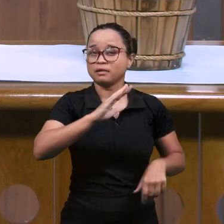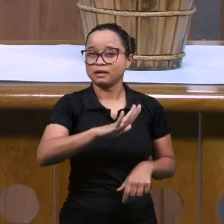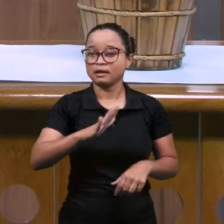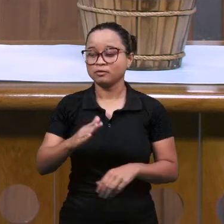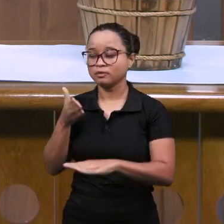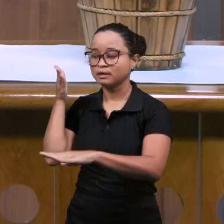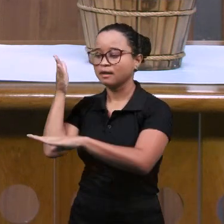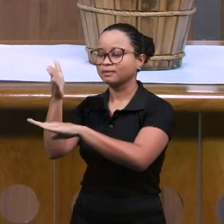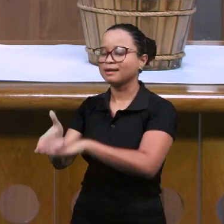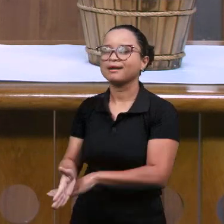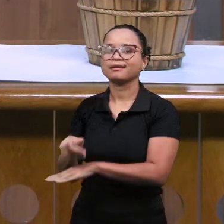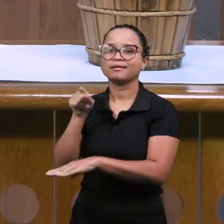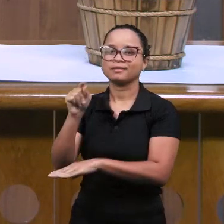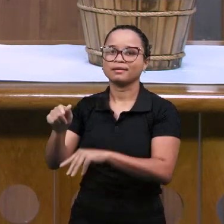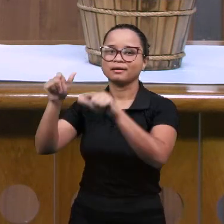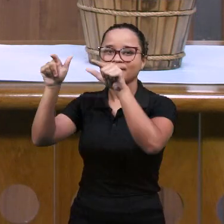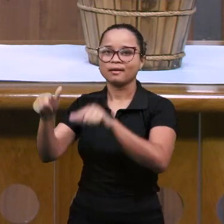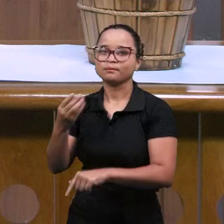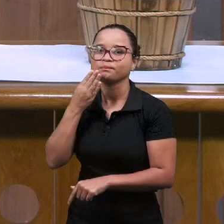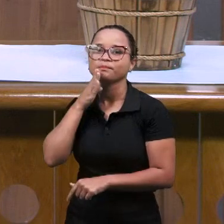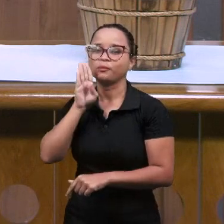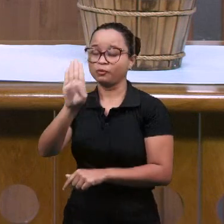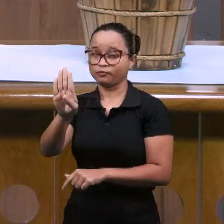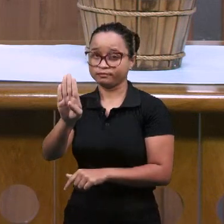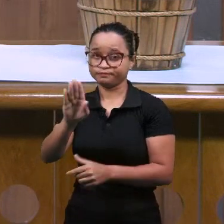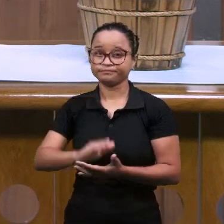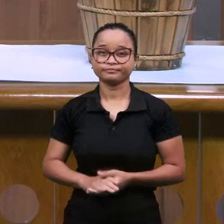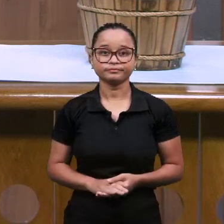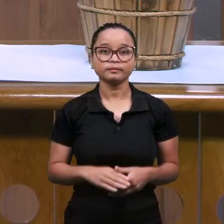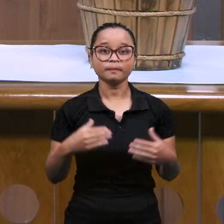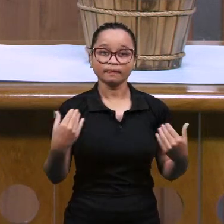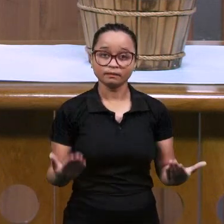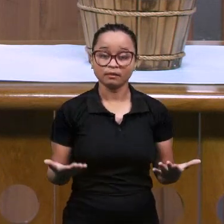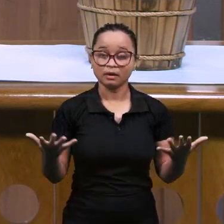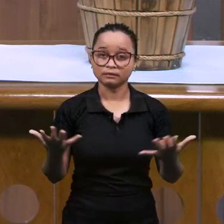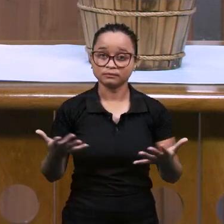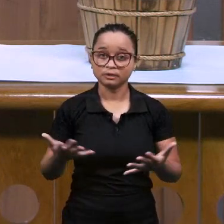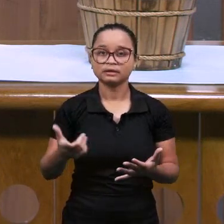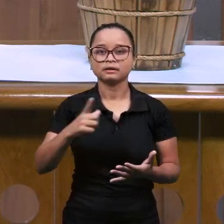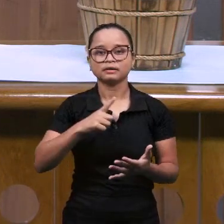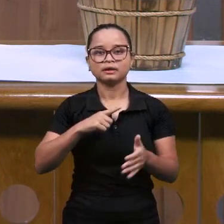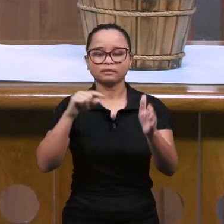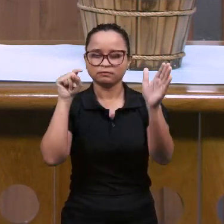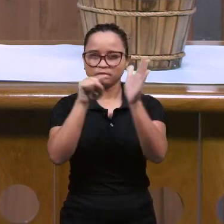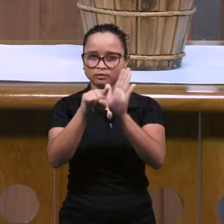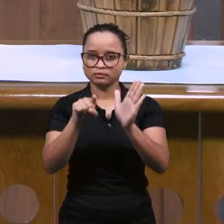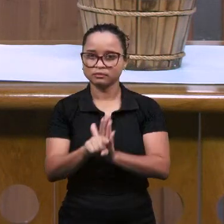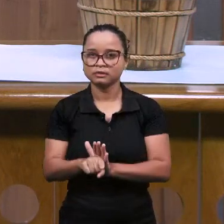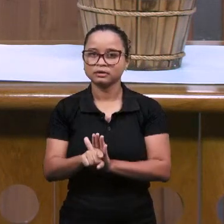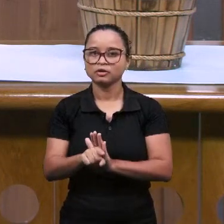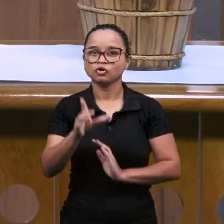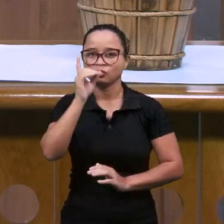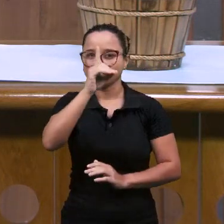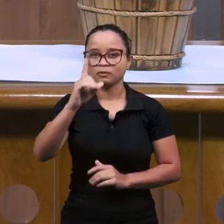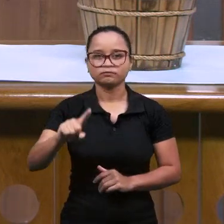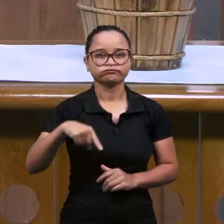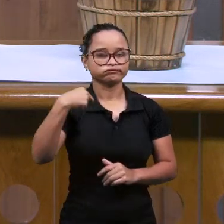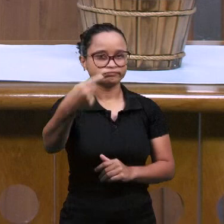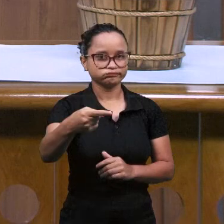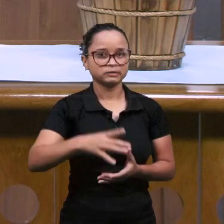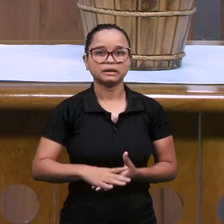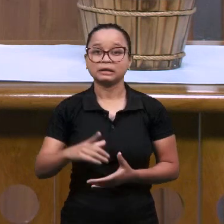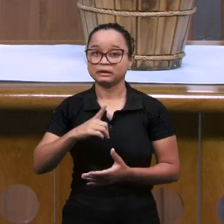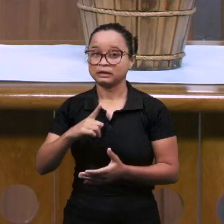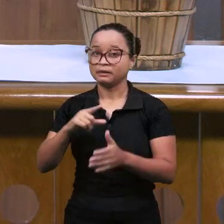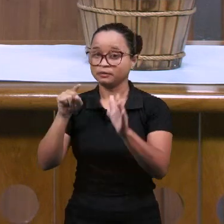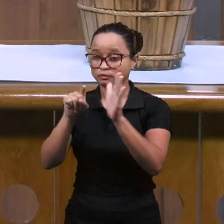promise et les recommandations. Et devant cela, donc les questions à partir du dimanche prochain, qui